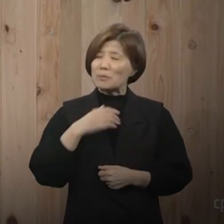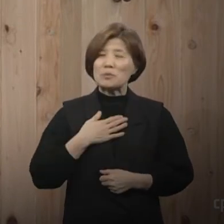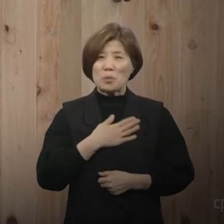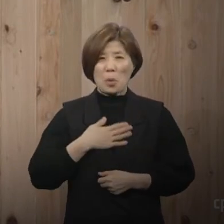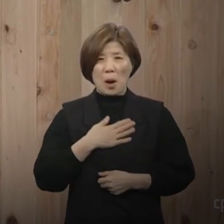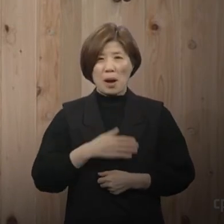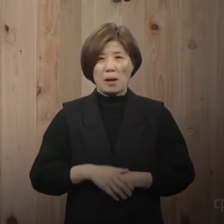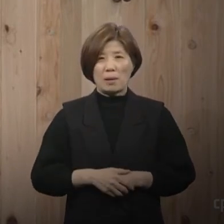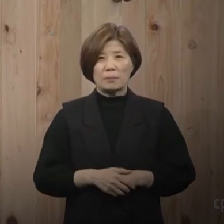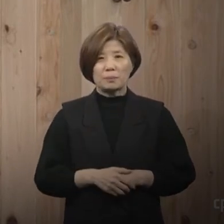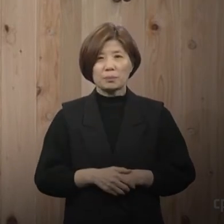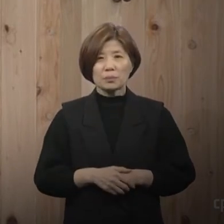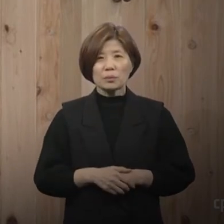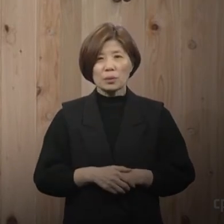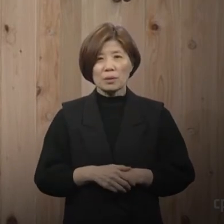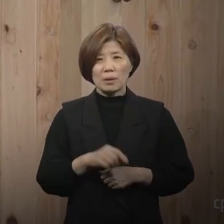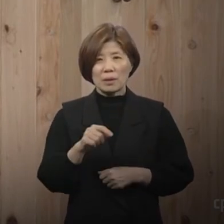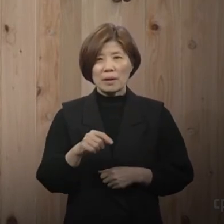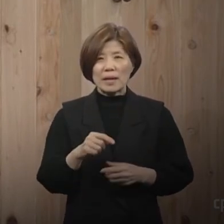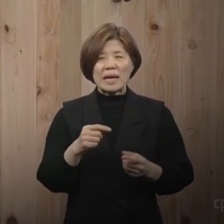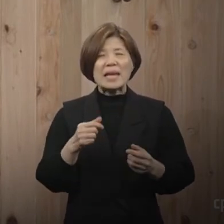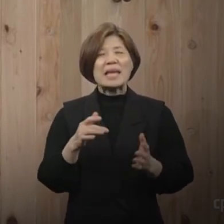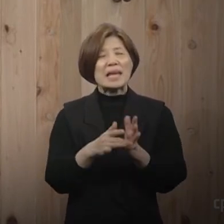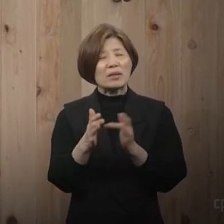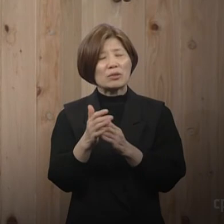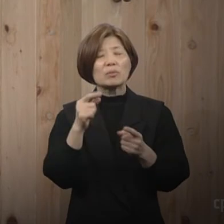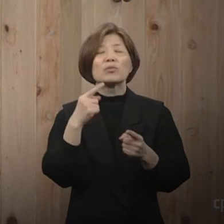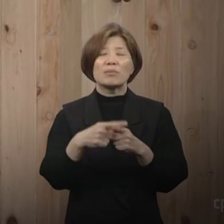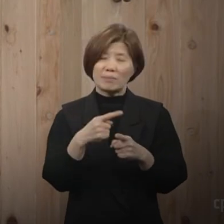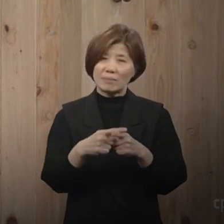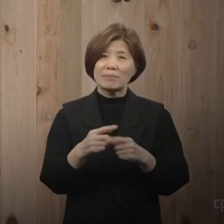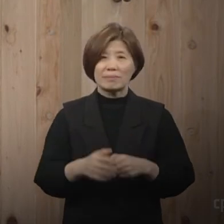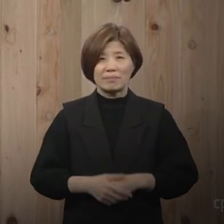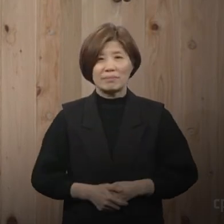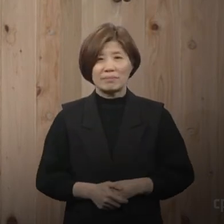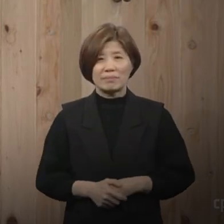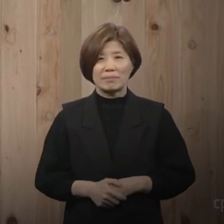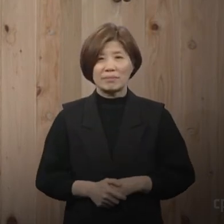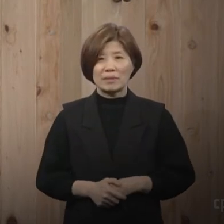예수님 마음도 똑같으실 것 같습니다.